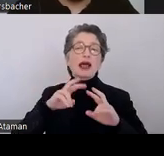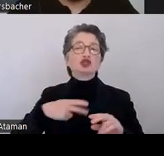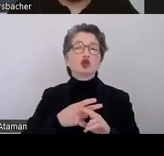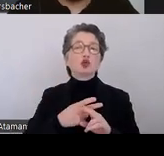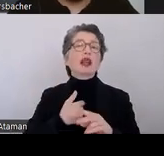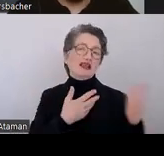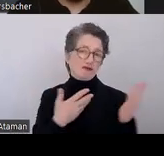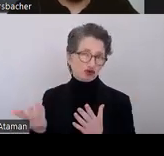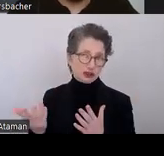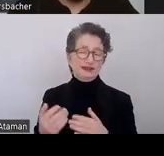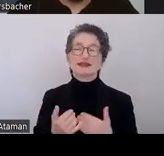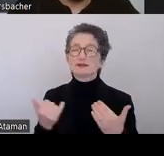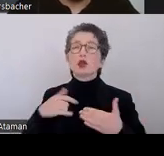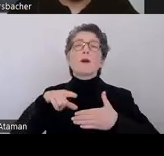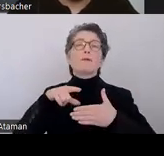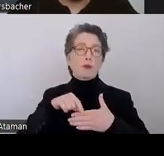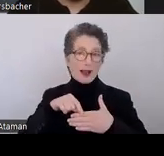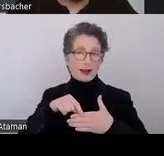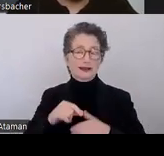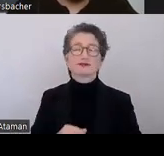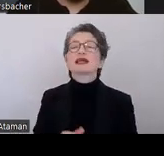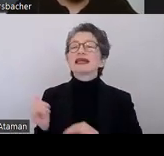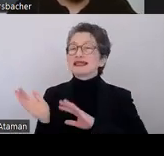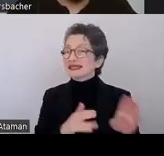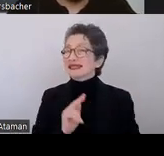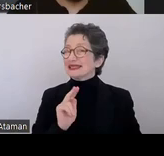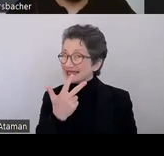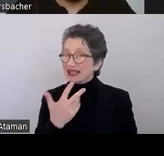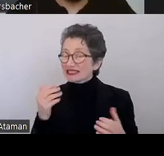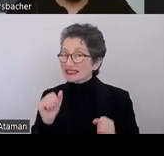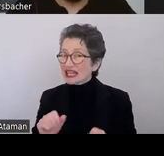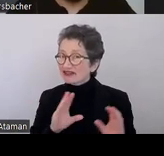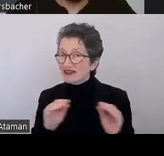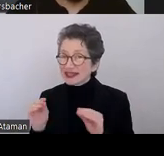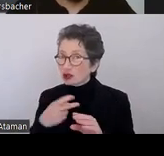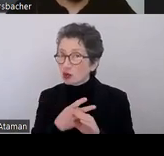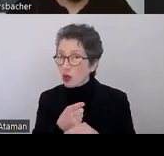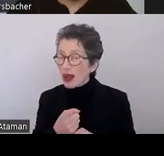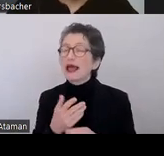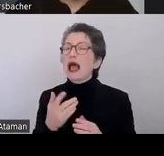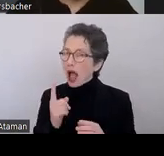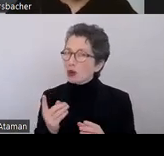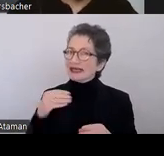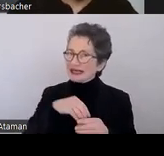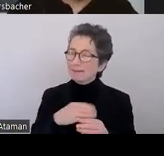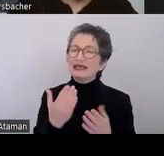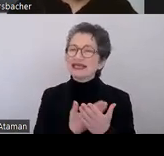oder ein beispielhaftes Bookmarklet. Und das dritte, was man noch verwenden kann, was auch Teil vom Easy Web Check ist,